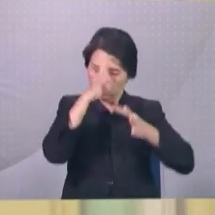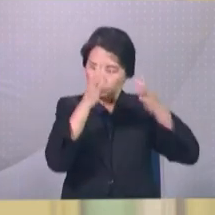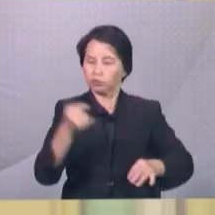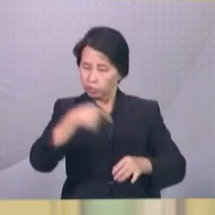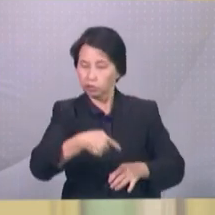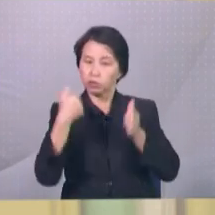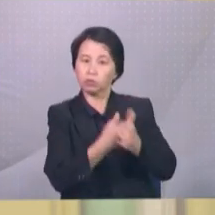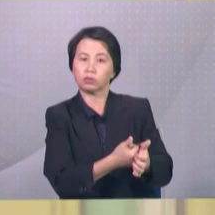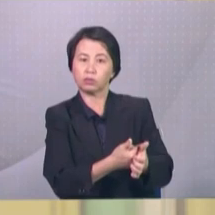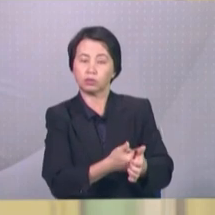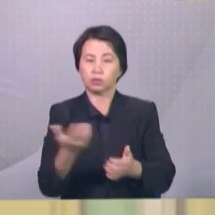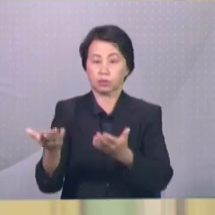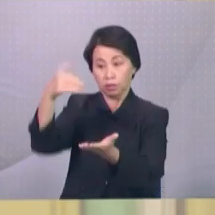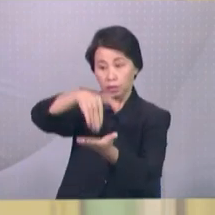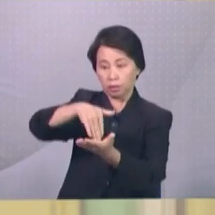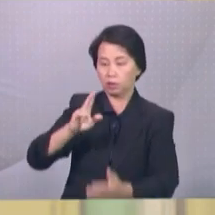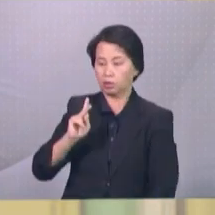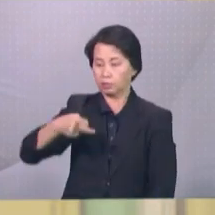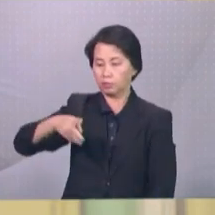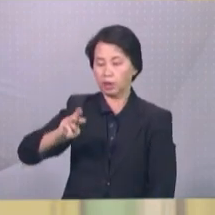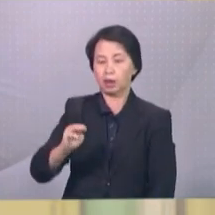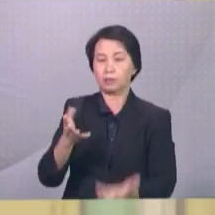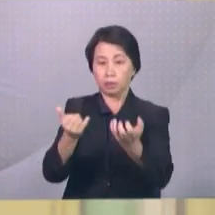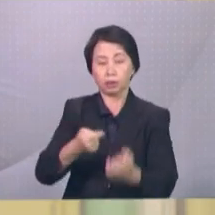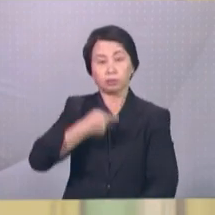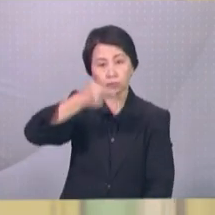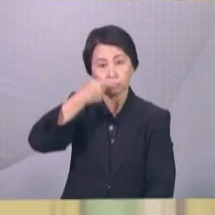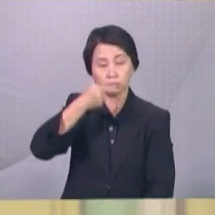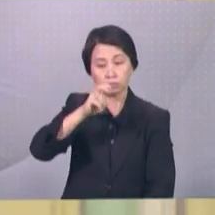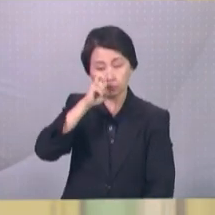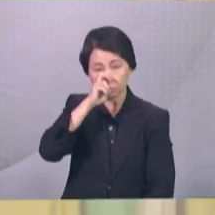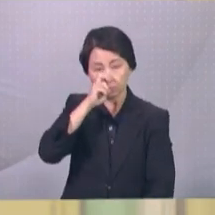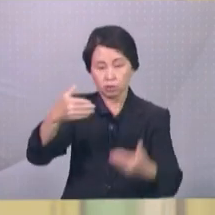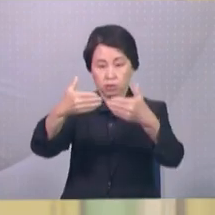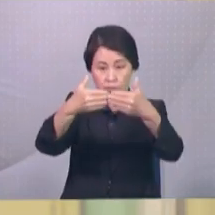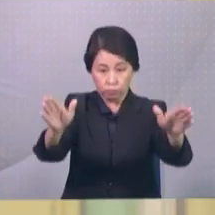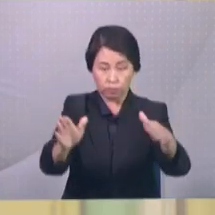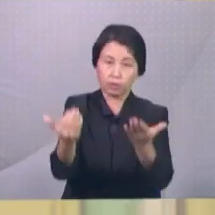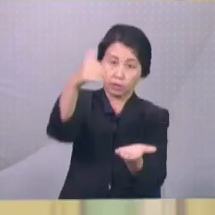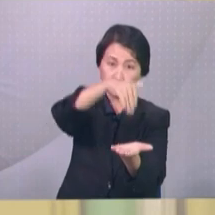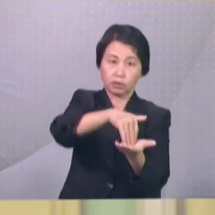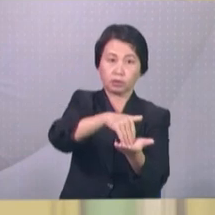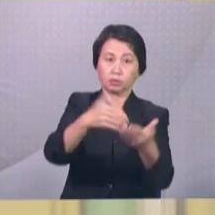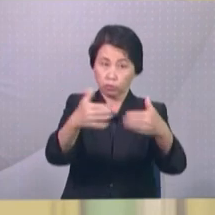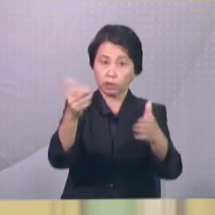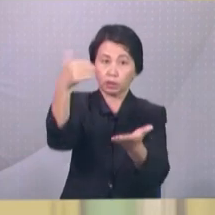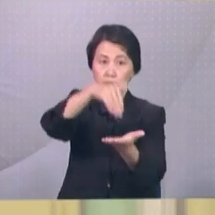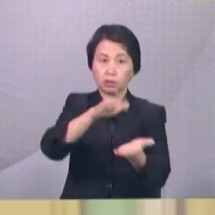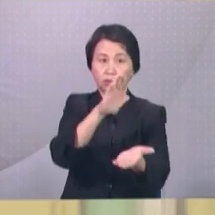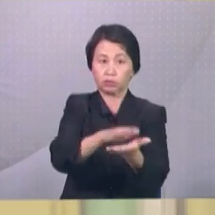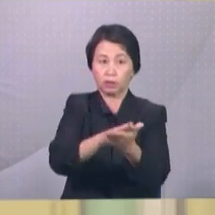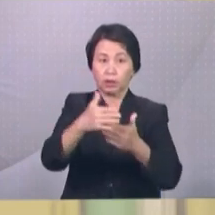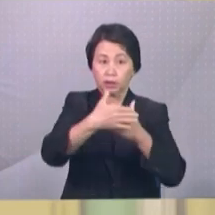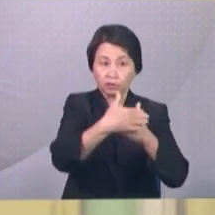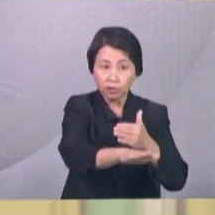ini. Sekali lagi, KPM ingin tegaskan bahawa pembukaan semula sesi persekolahan selepas